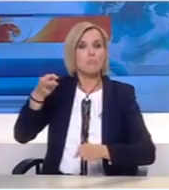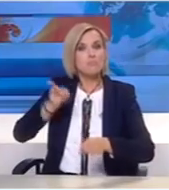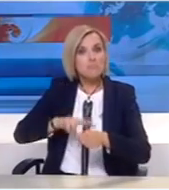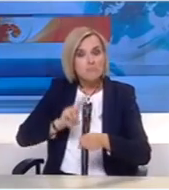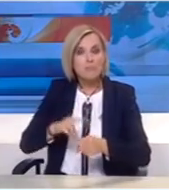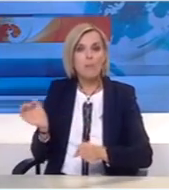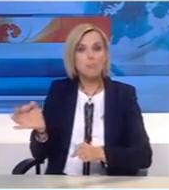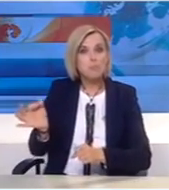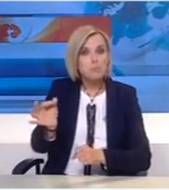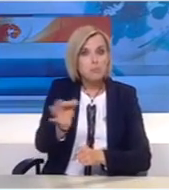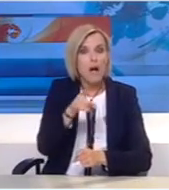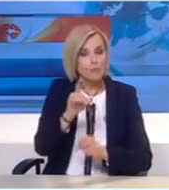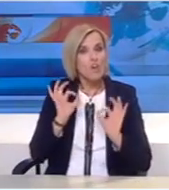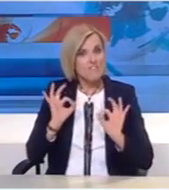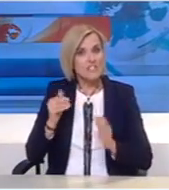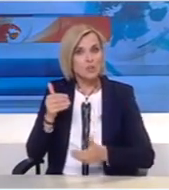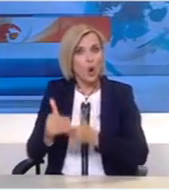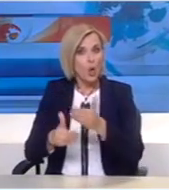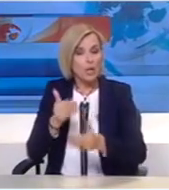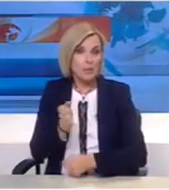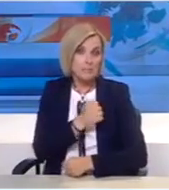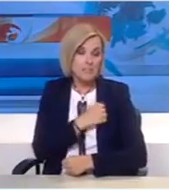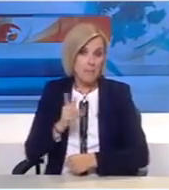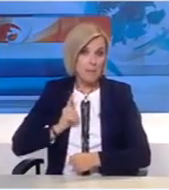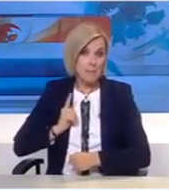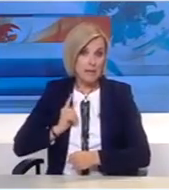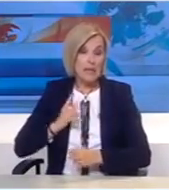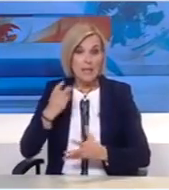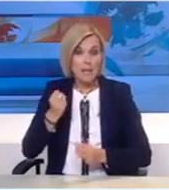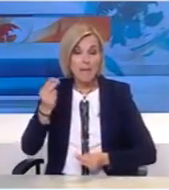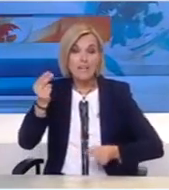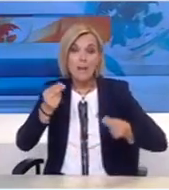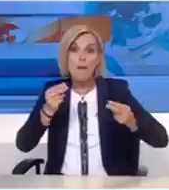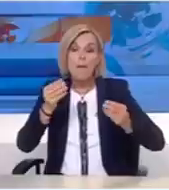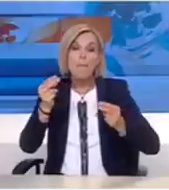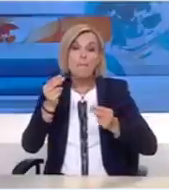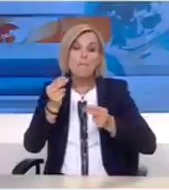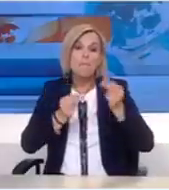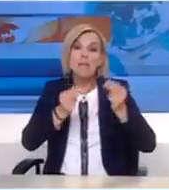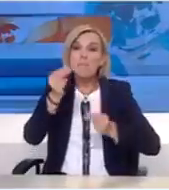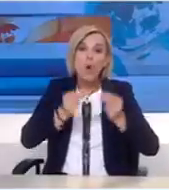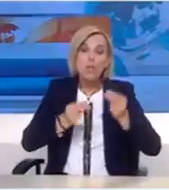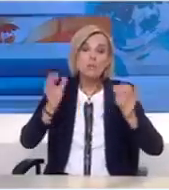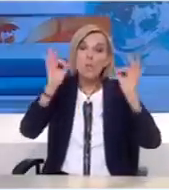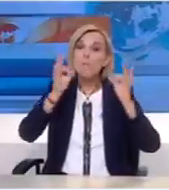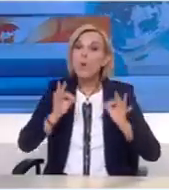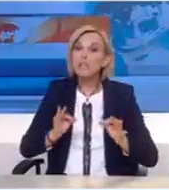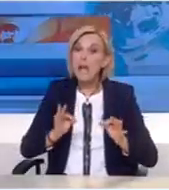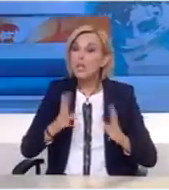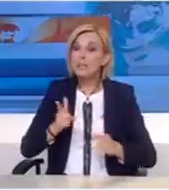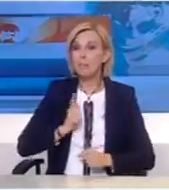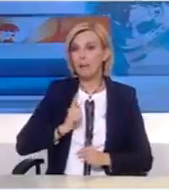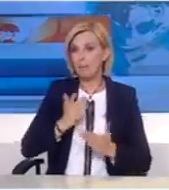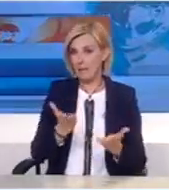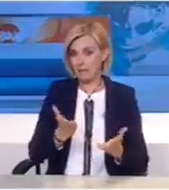καμπύλης στη χώρα ως φυσιολογική εξέλιξη της άρσης των μέτρων? Υπάρχει μαθηματικό μοντέλο που λέει ότι κάτι τέτοιο θα συμβεί?